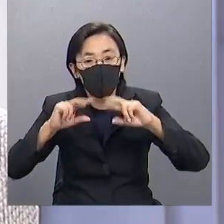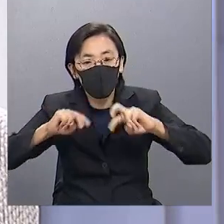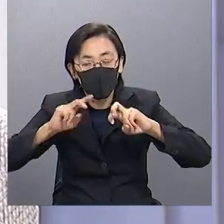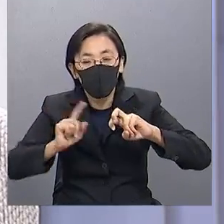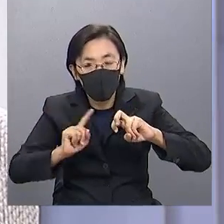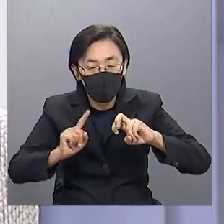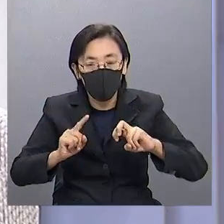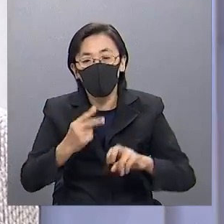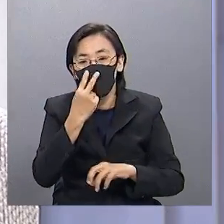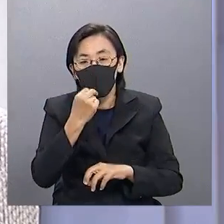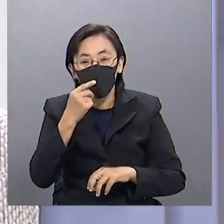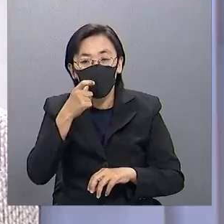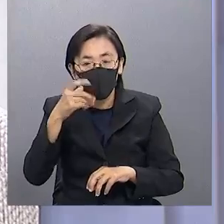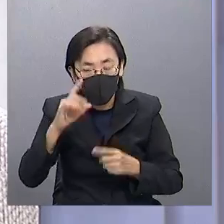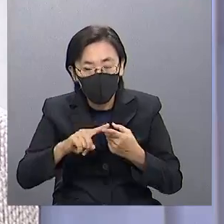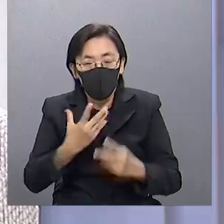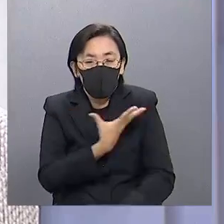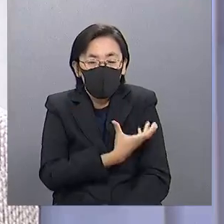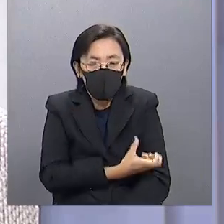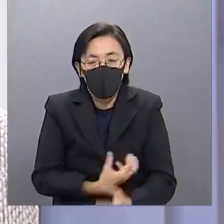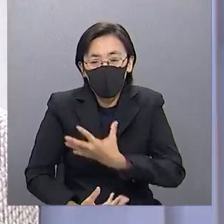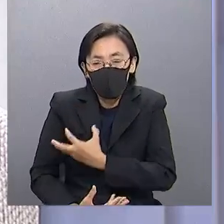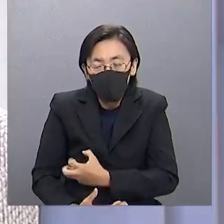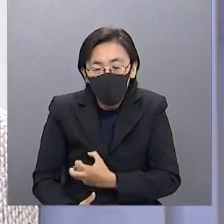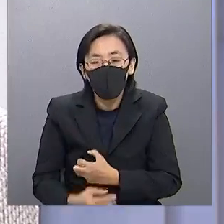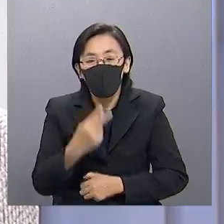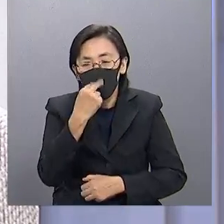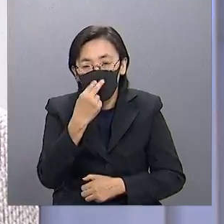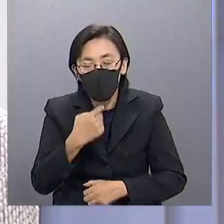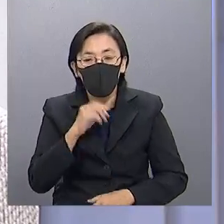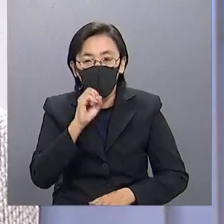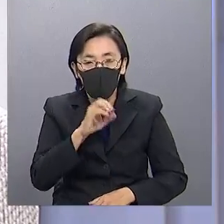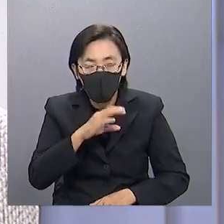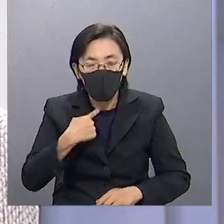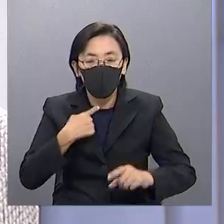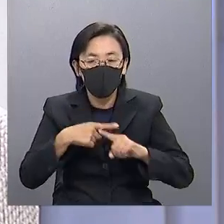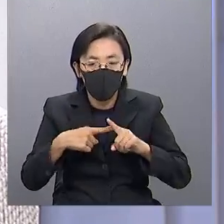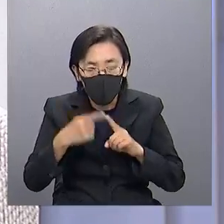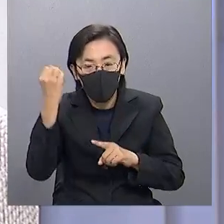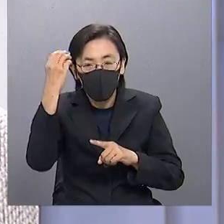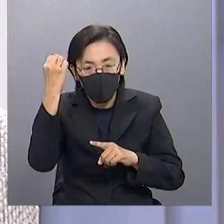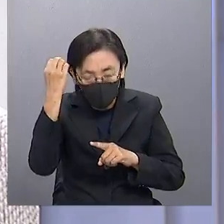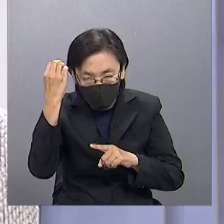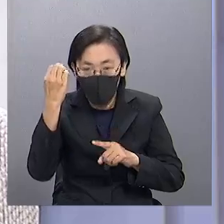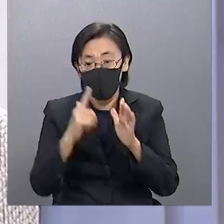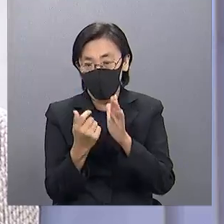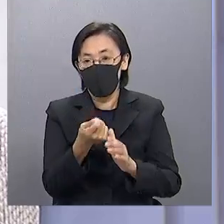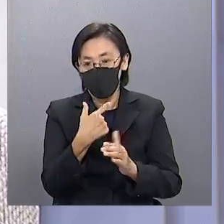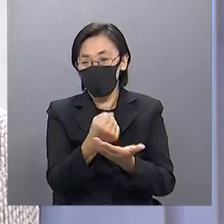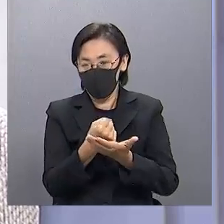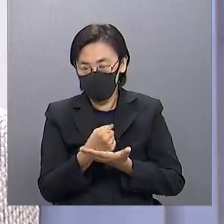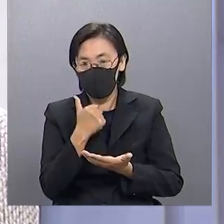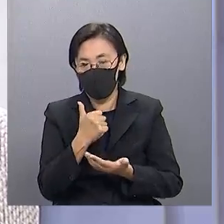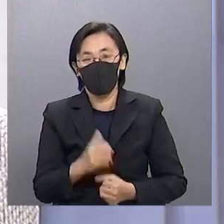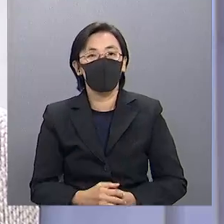ใหญ่ ไข้ปวด เมื่อยตามร่างกาย นมูก ไอ เจ็คอ ปวดหัวอัี้คสประคุณที่เขาปรากฏอยู่บนฉลากที่นี่ใช่ว